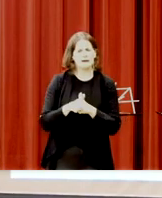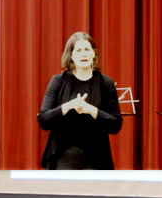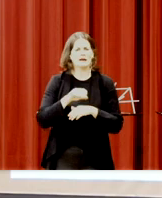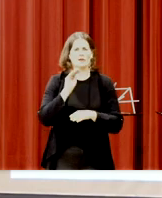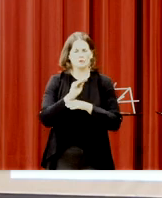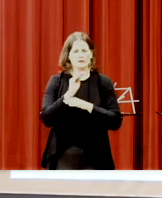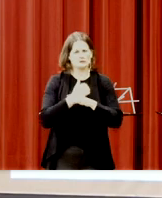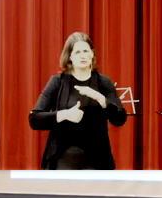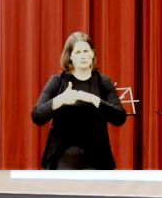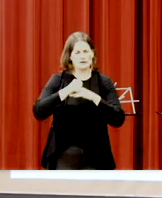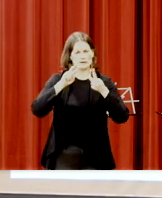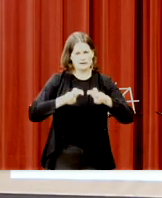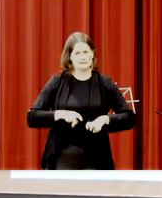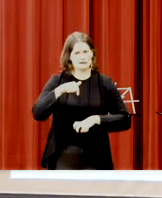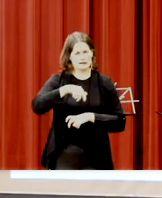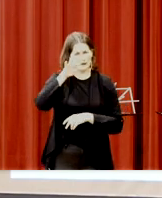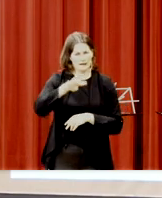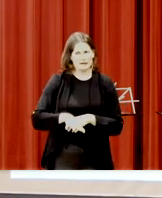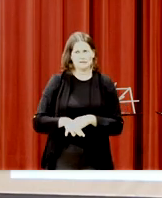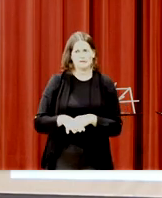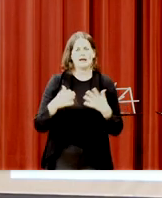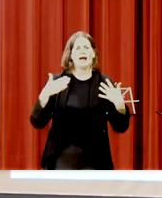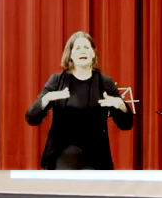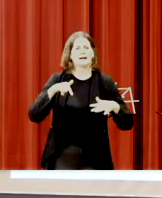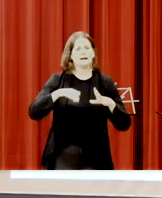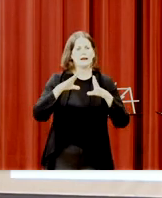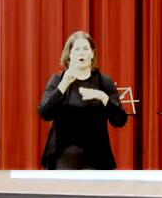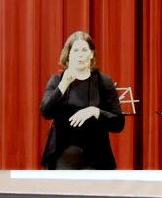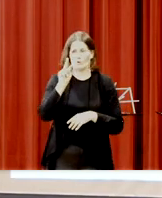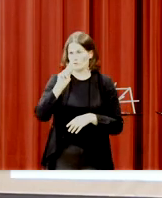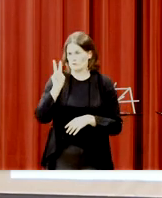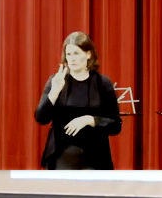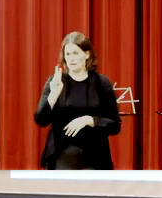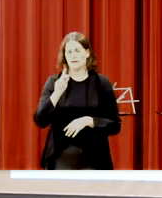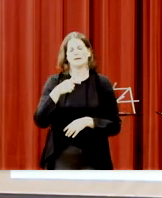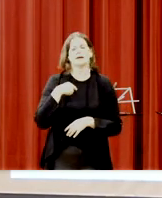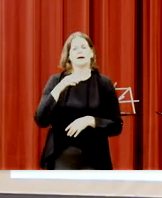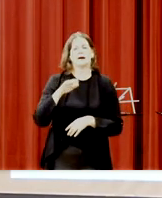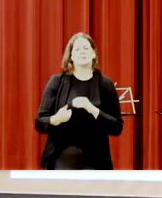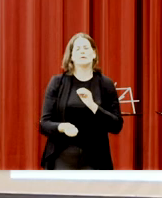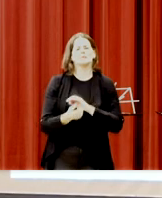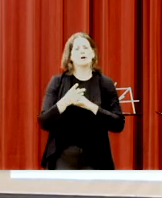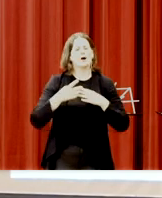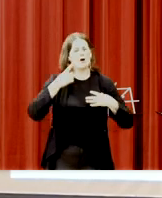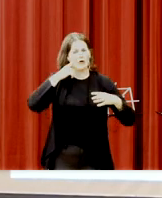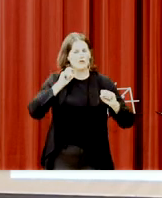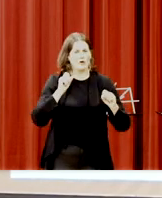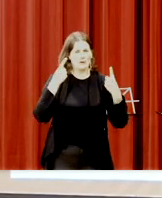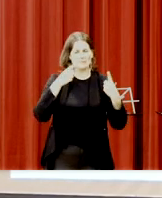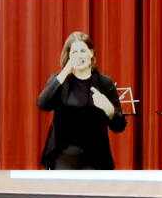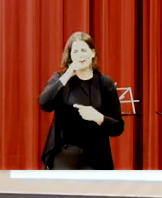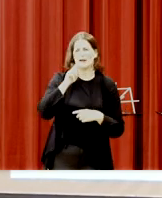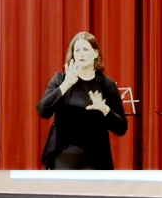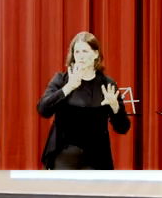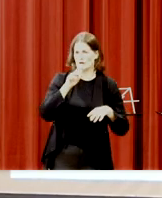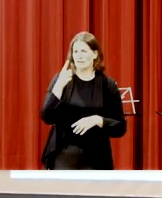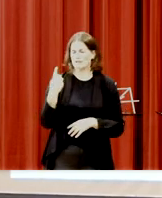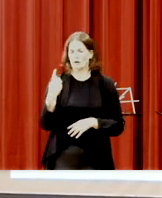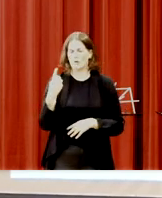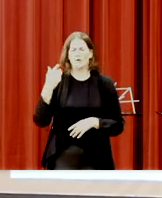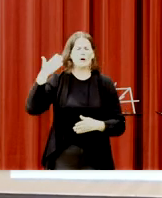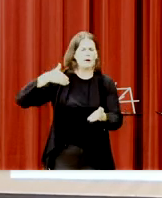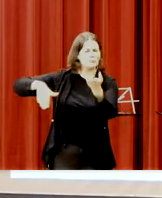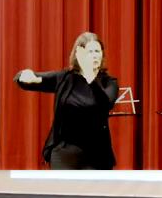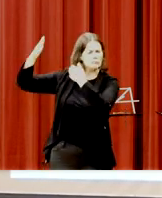91, les seves arrels s'enfonsen, com dèiem abans, en la història. Tarragona va ser, de fet, ja al segle XVI, un nucli